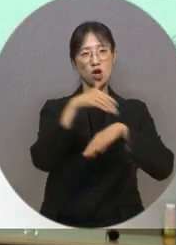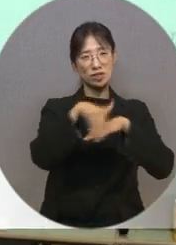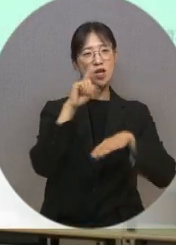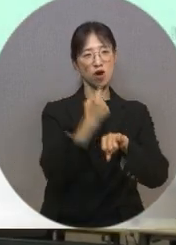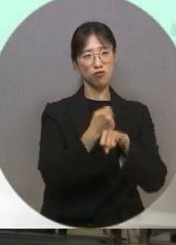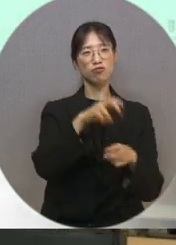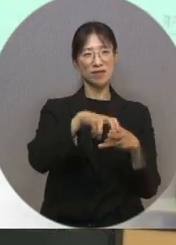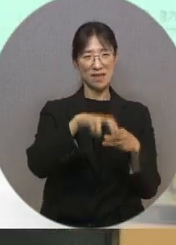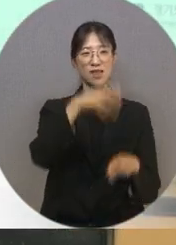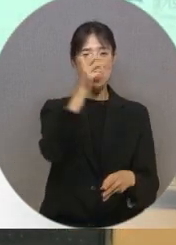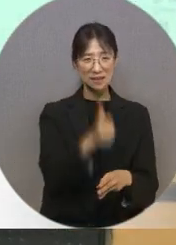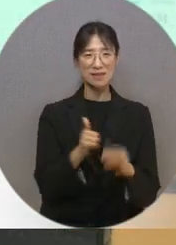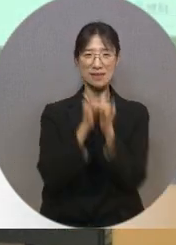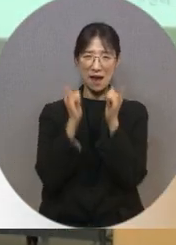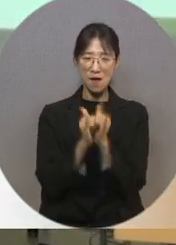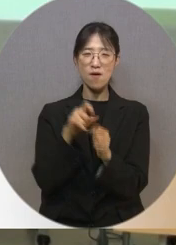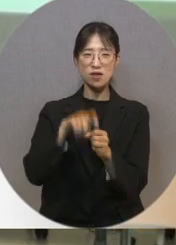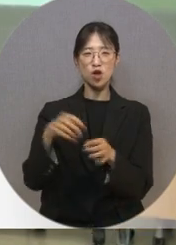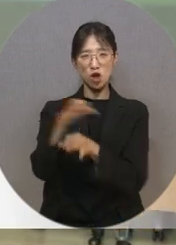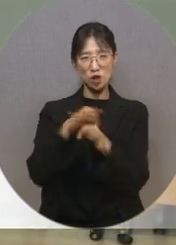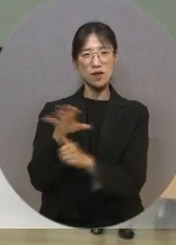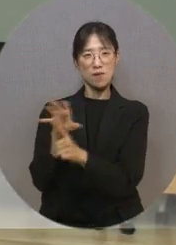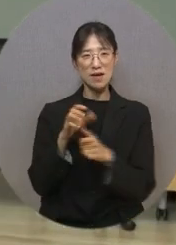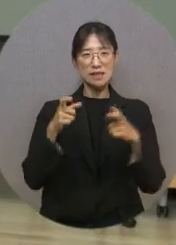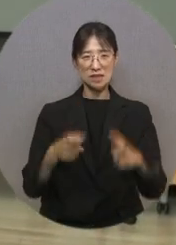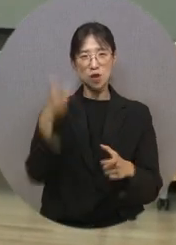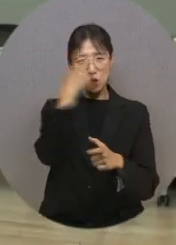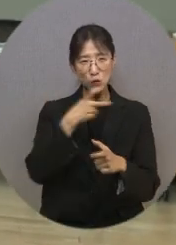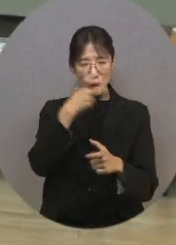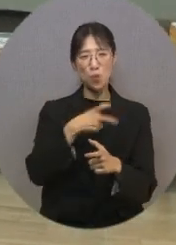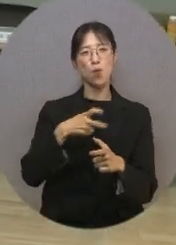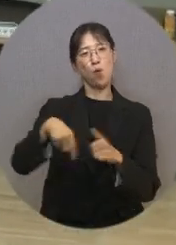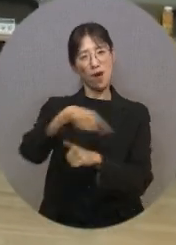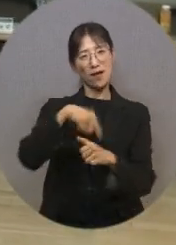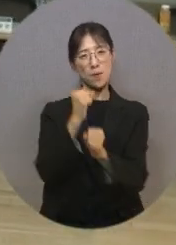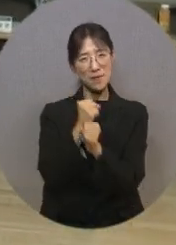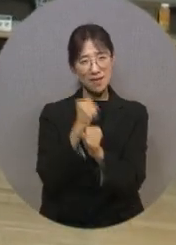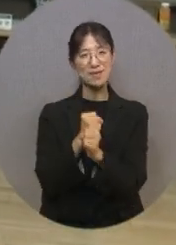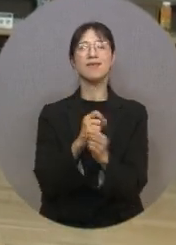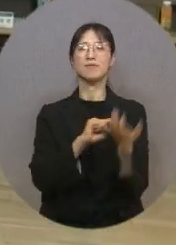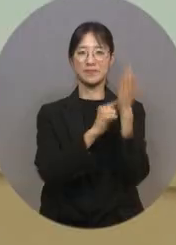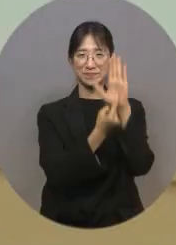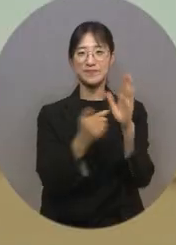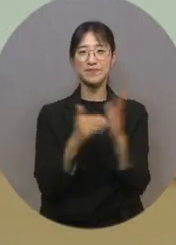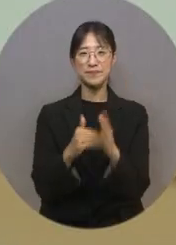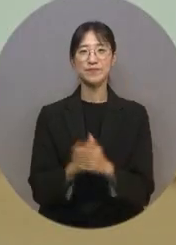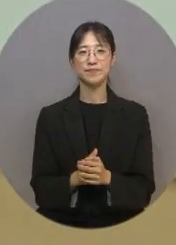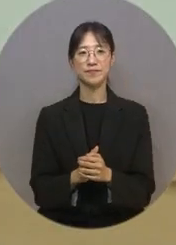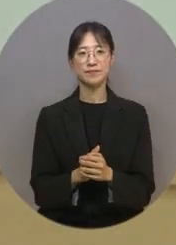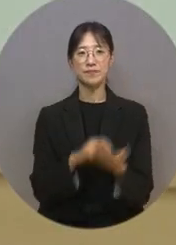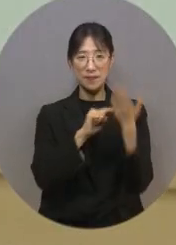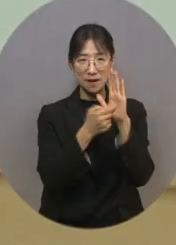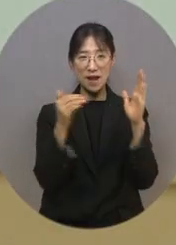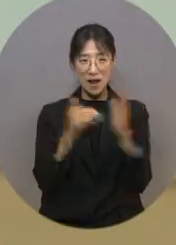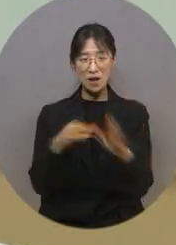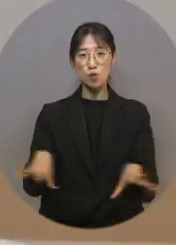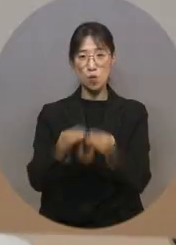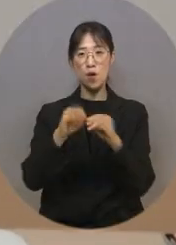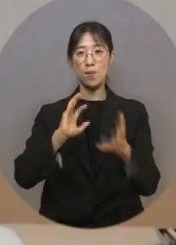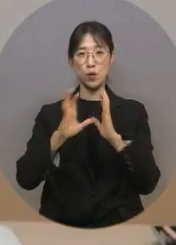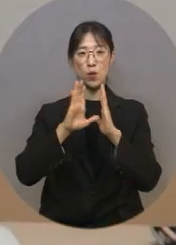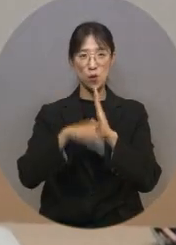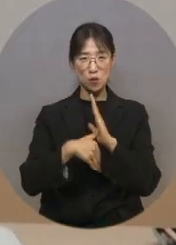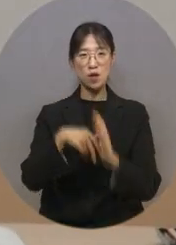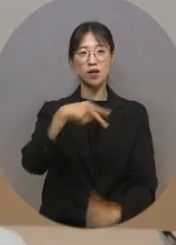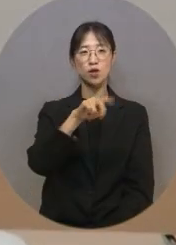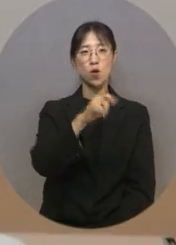정책연구센터장이 사회적 경제를 활용한 지역 돌봄 생태계 조성 방안을 주제로 발제했습니다. 발제에 이은 종합 토론에는